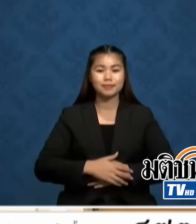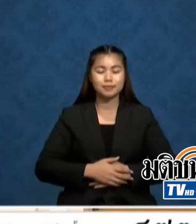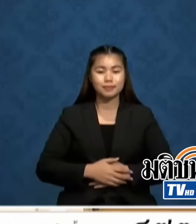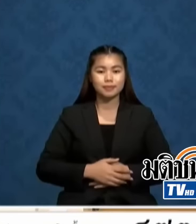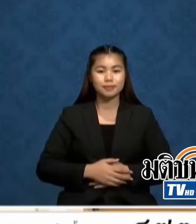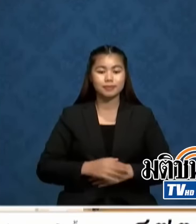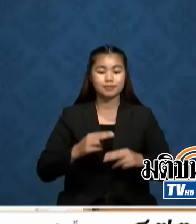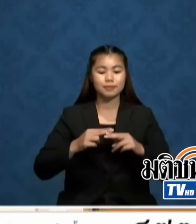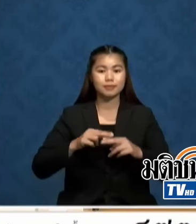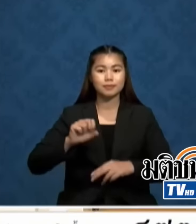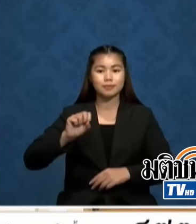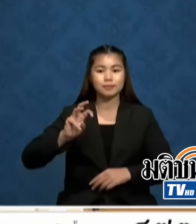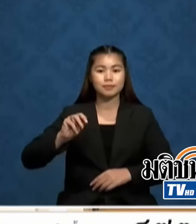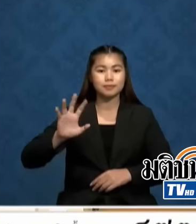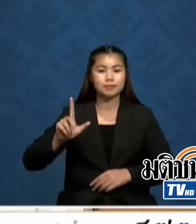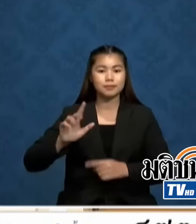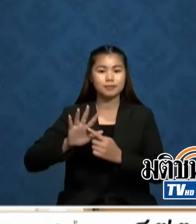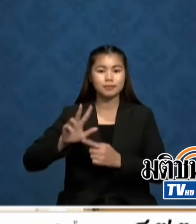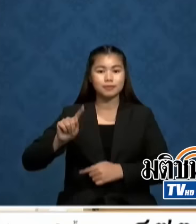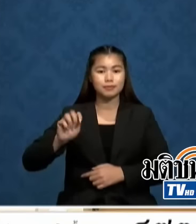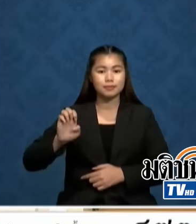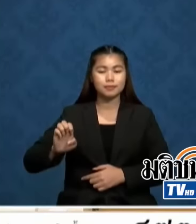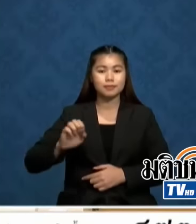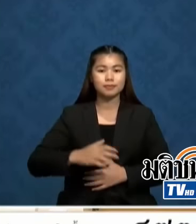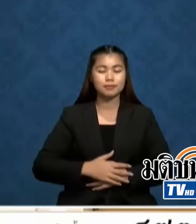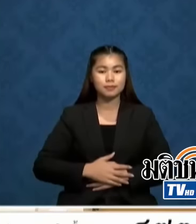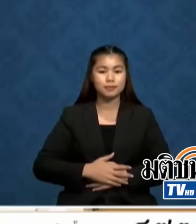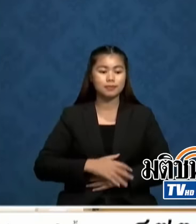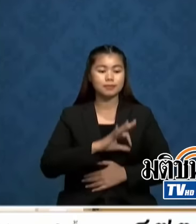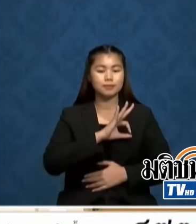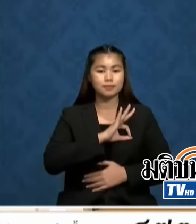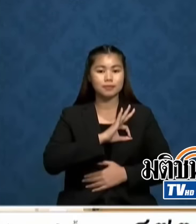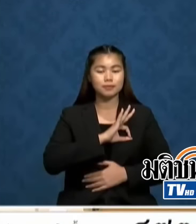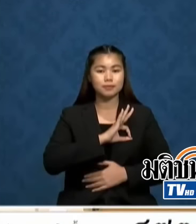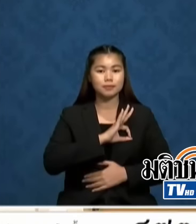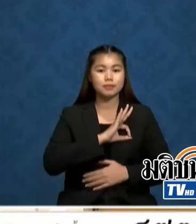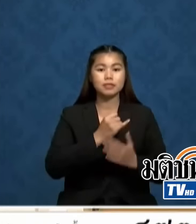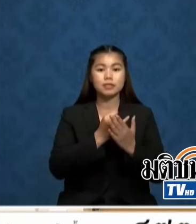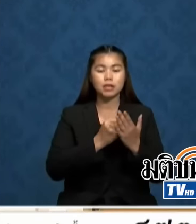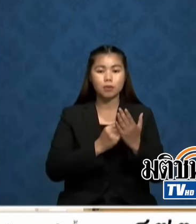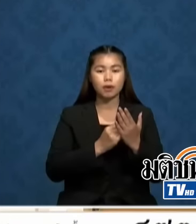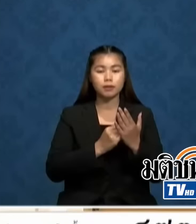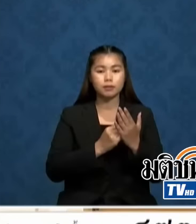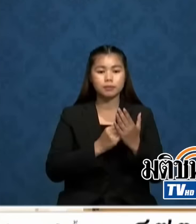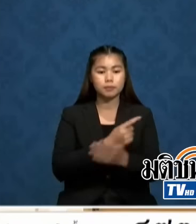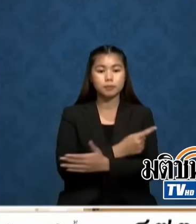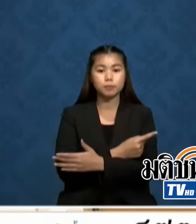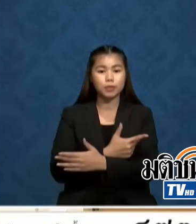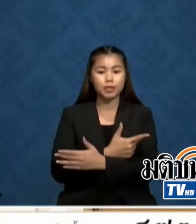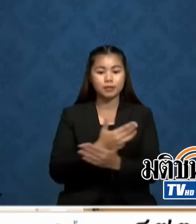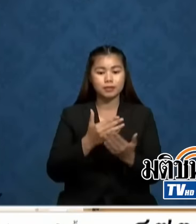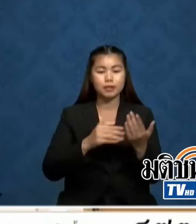ตรีสมชาติเตชถาวรเจริญสมาชิกสภาผู้แทนราษฎรจากจังหวัดภูเก็ตเขตที่ 1พรรคประชา